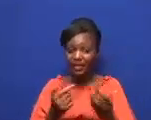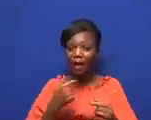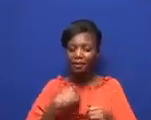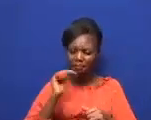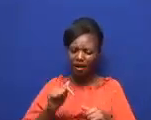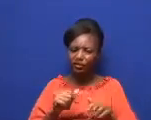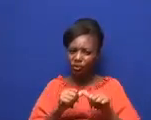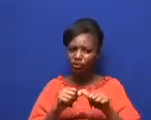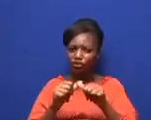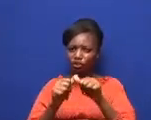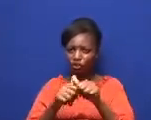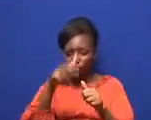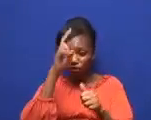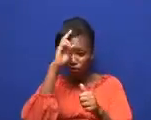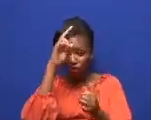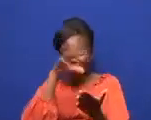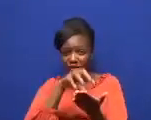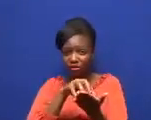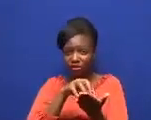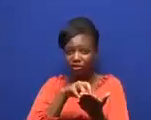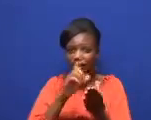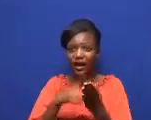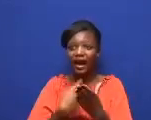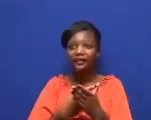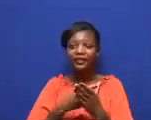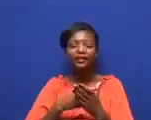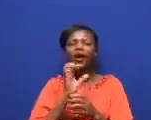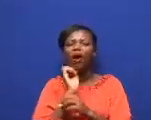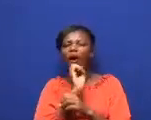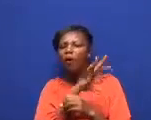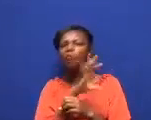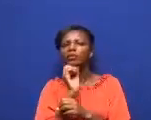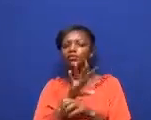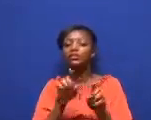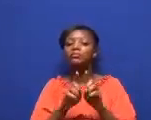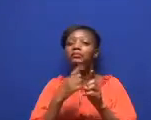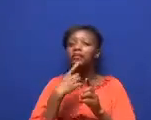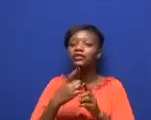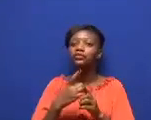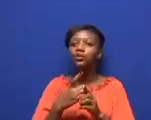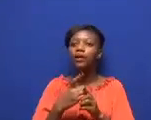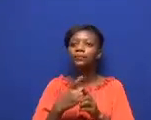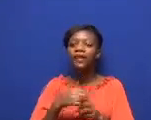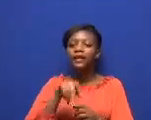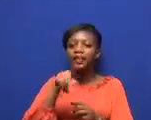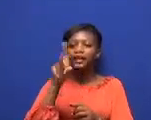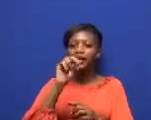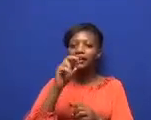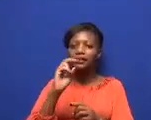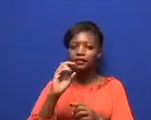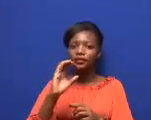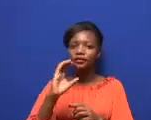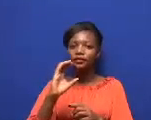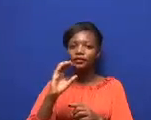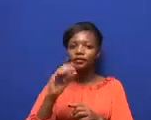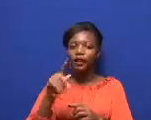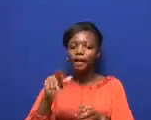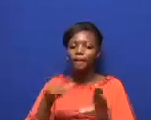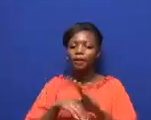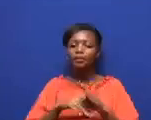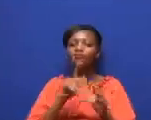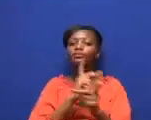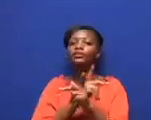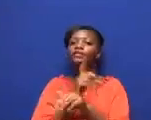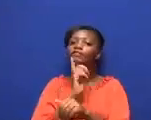proceeding to police headquarters to launch a complaint to ensure that our NEC members are safeguarded wherever they are in the country.